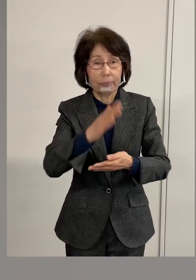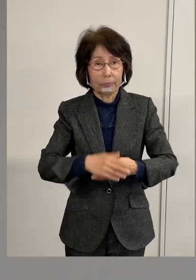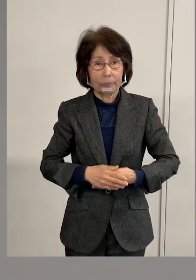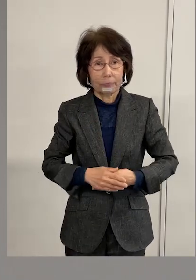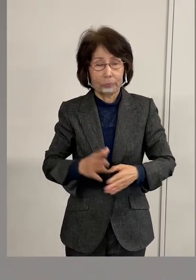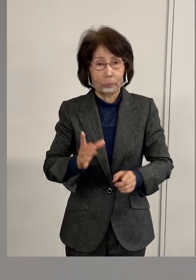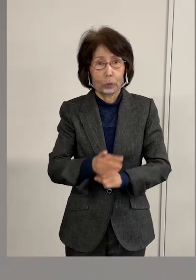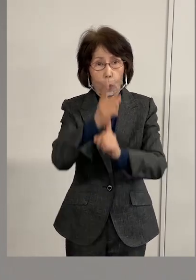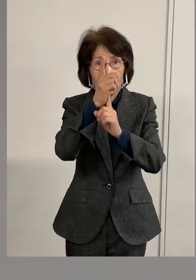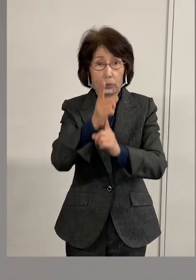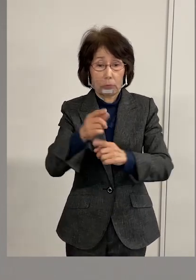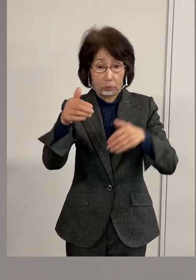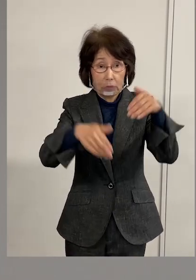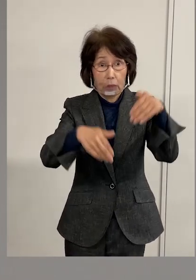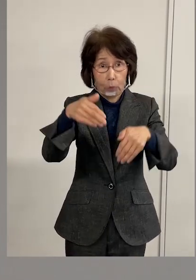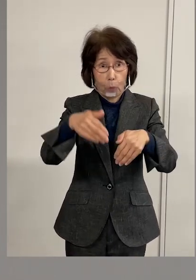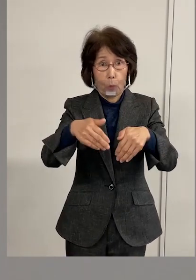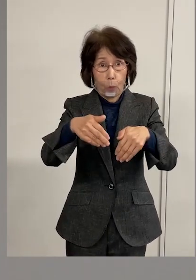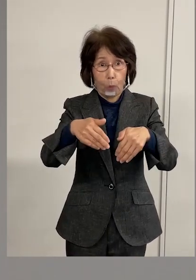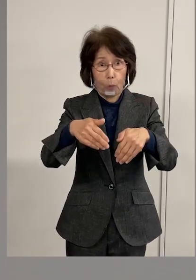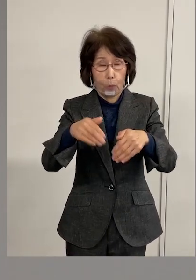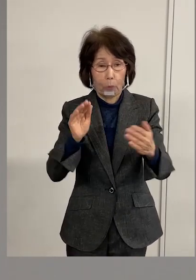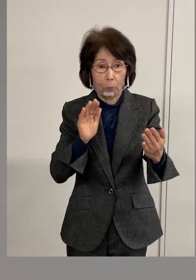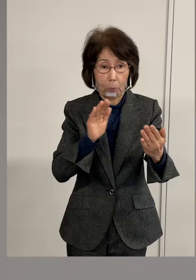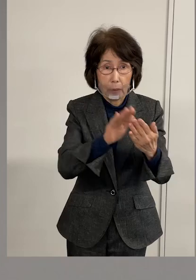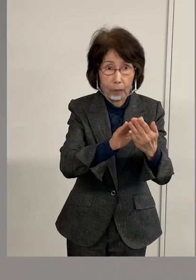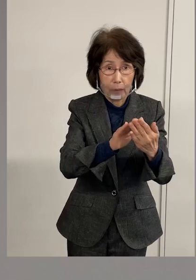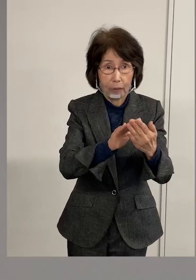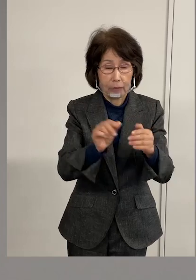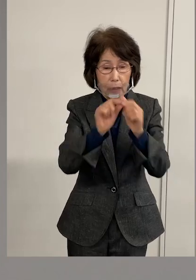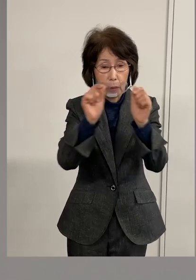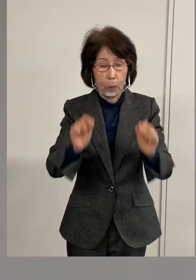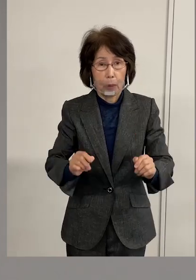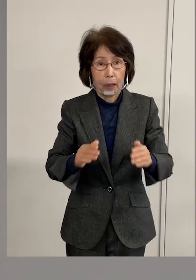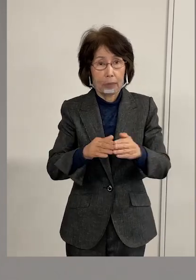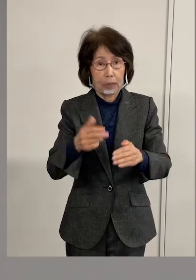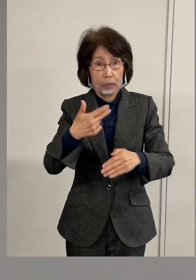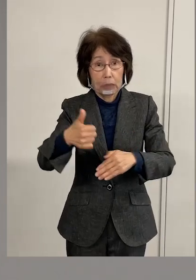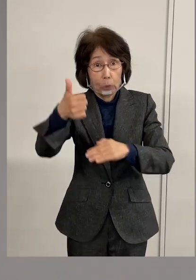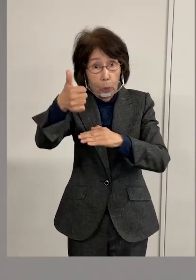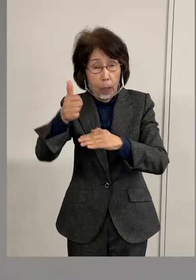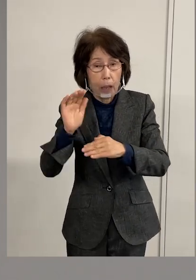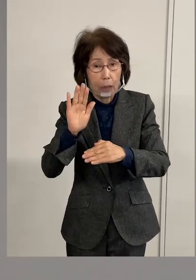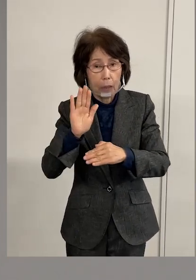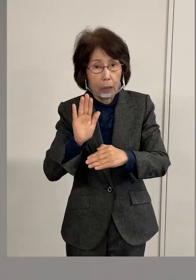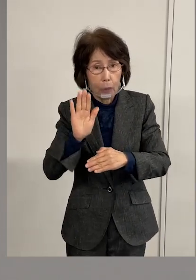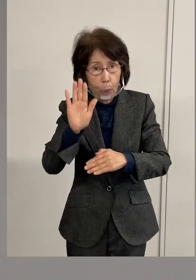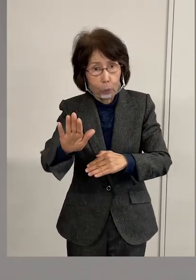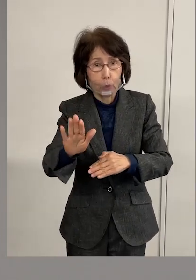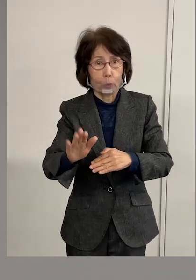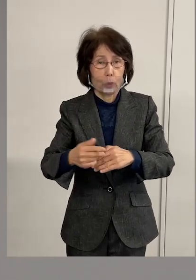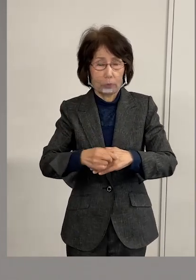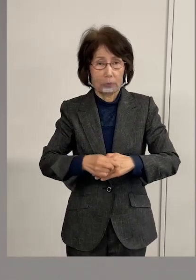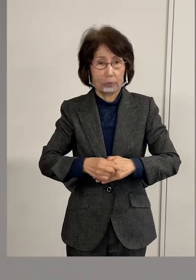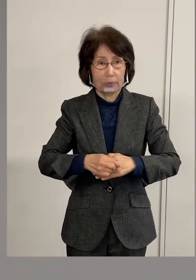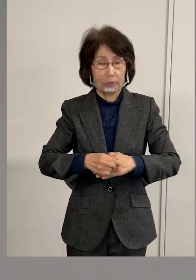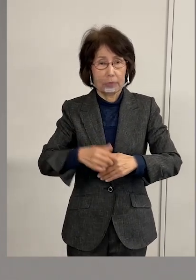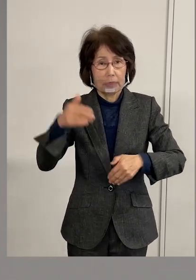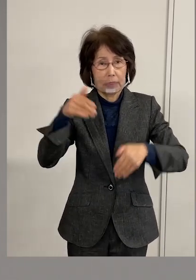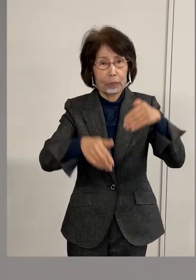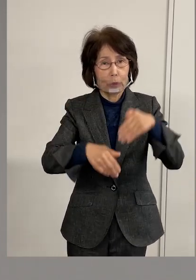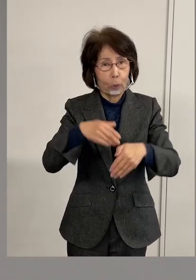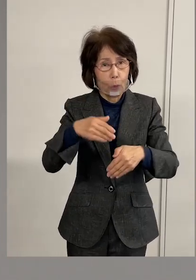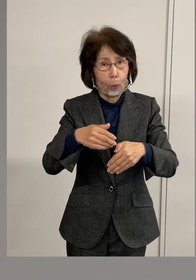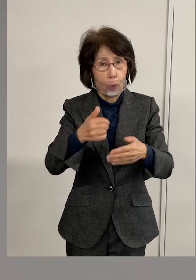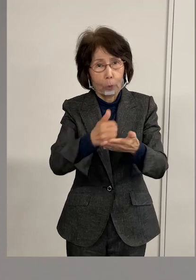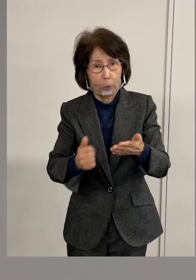てますが、ズバリ岡崎市長は次の選挙でどのようなお考えをお持ちなのか、進退につい